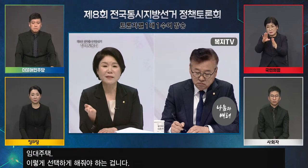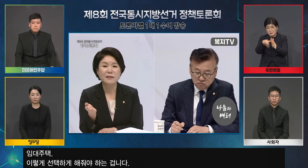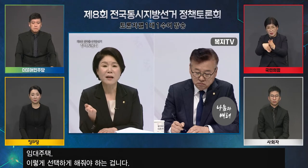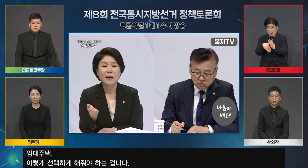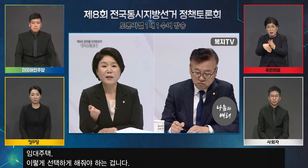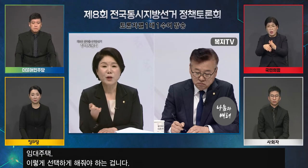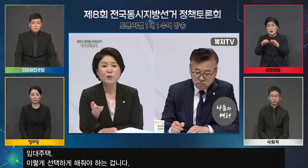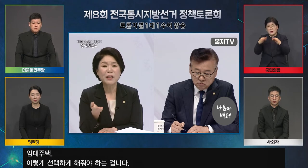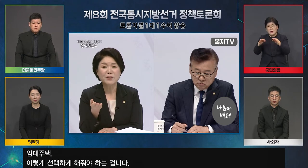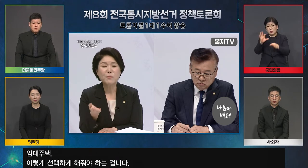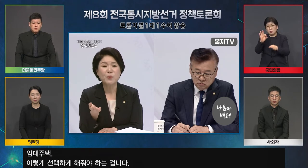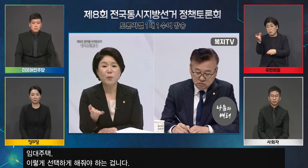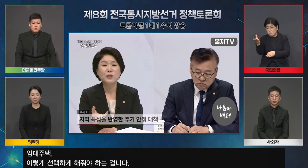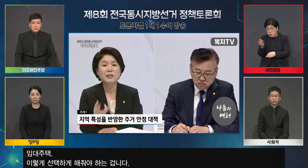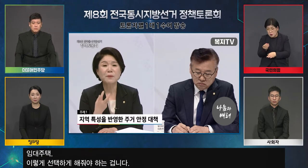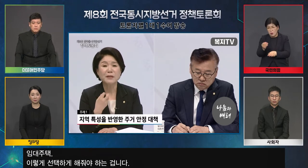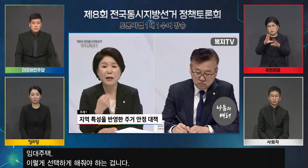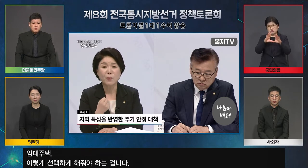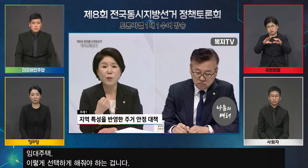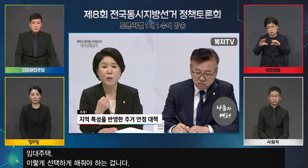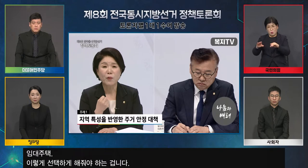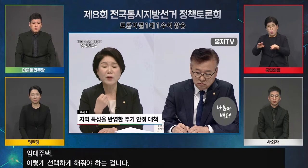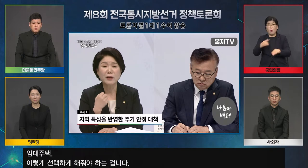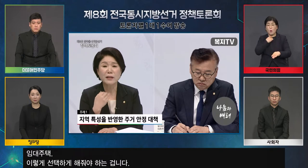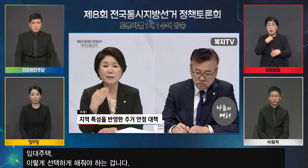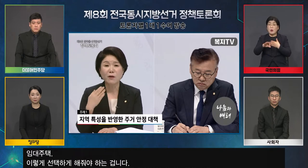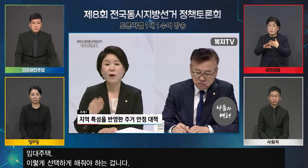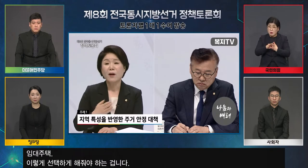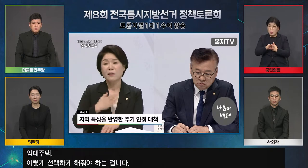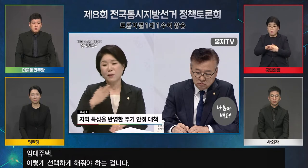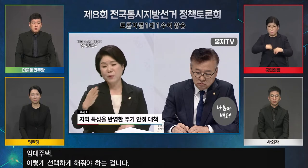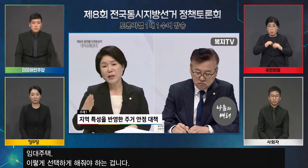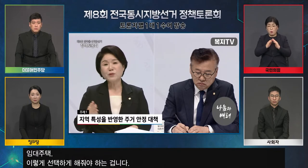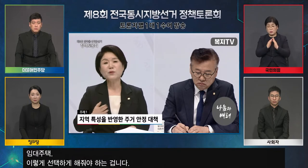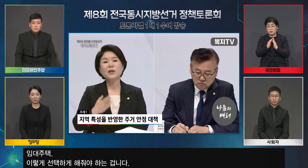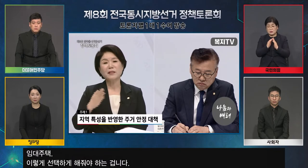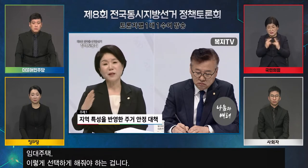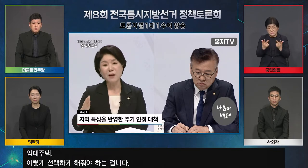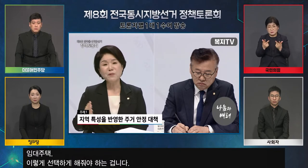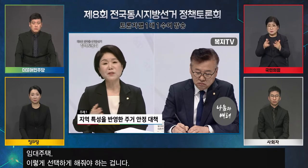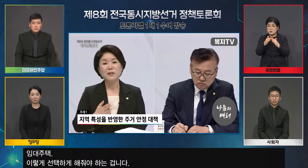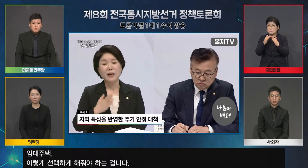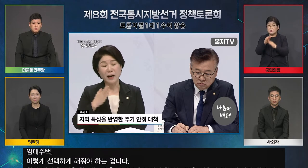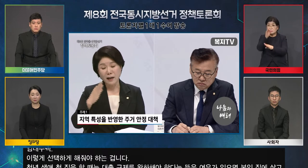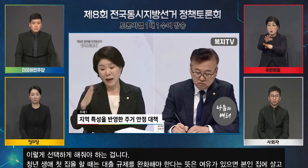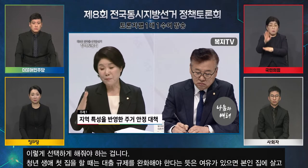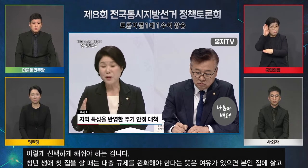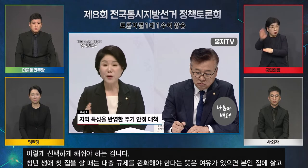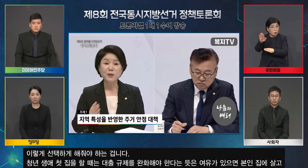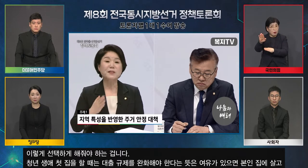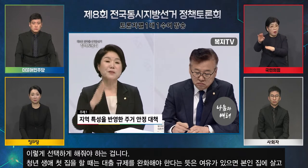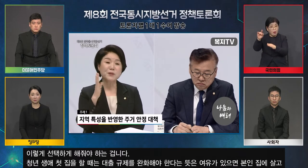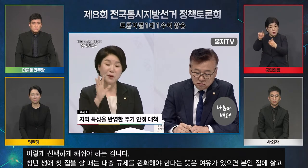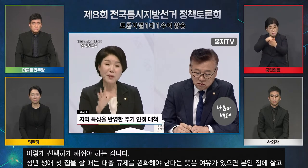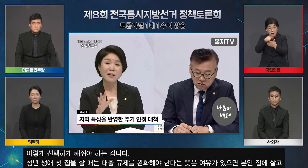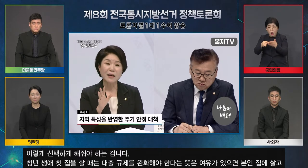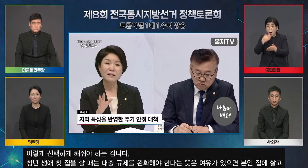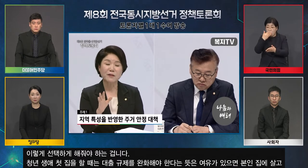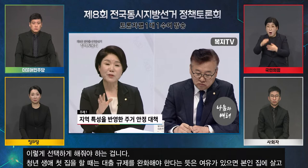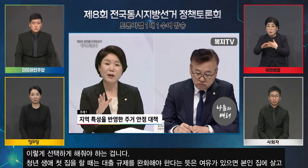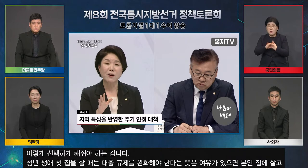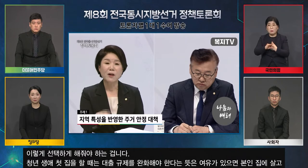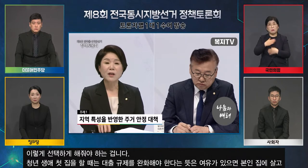된다는 뜻은 여유가 있으면 본인 집에 살고 거기에 대해서 미래소득에 의해서 값을 여러 개 있으면